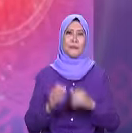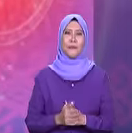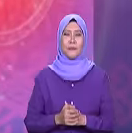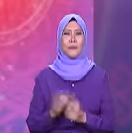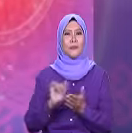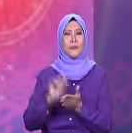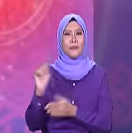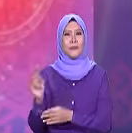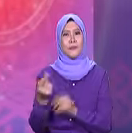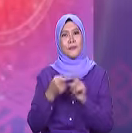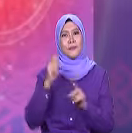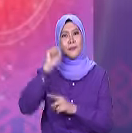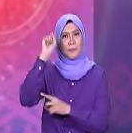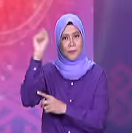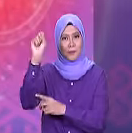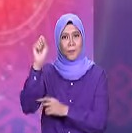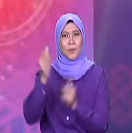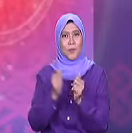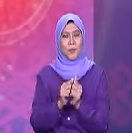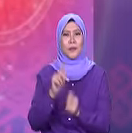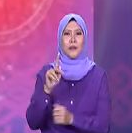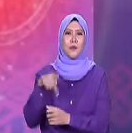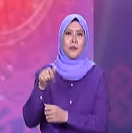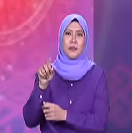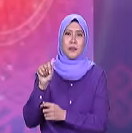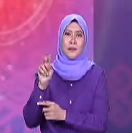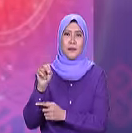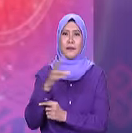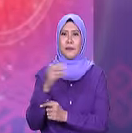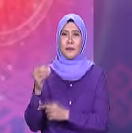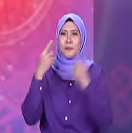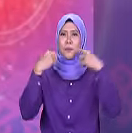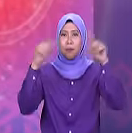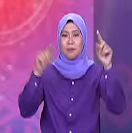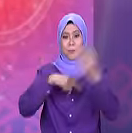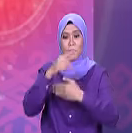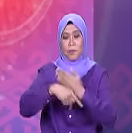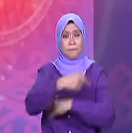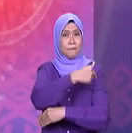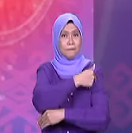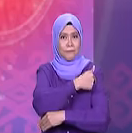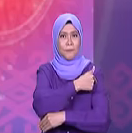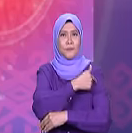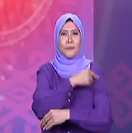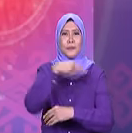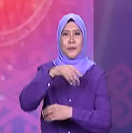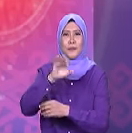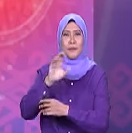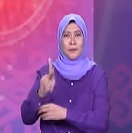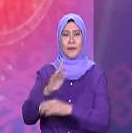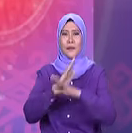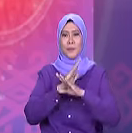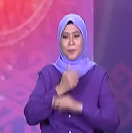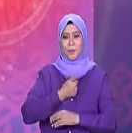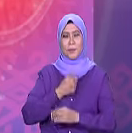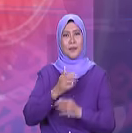Sekian berita dari Negeri di Bawah Bayu bersama saya Konstantin Pahlawan. Bersama jayakan program imunisasi COVID-19 kebangsaan, lindung